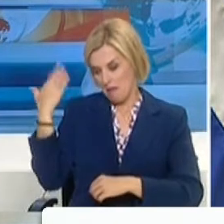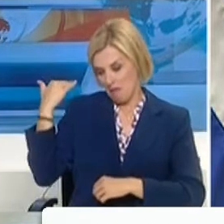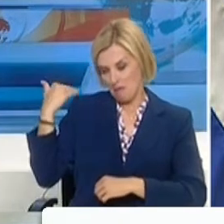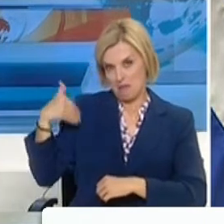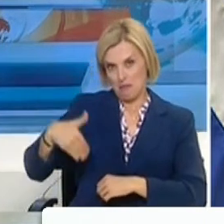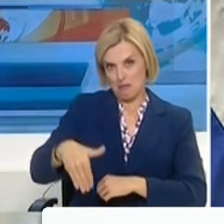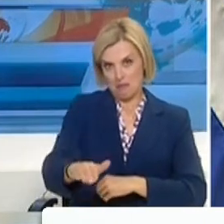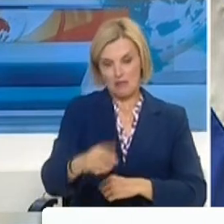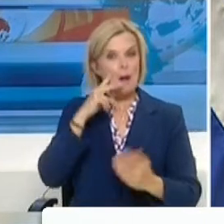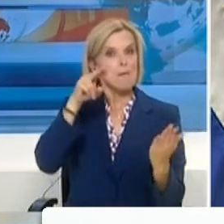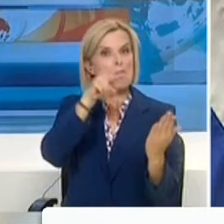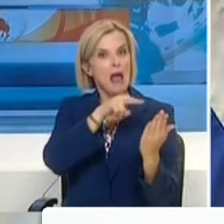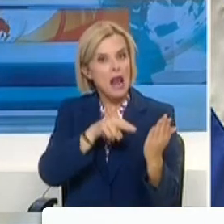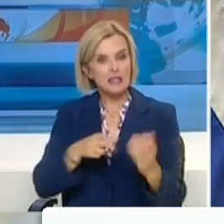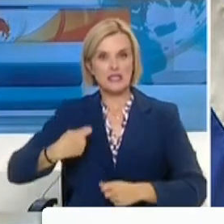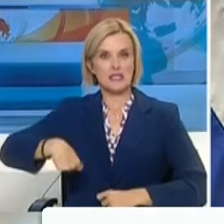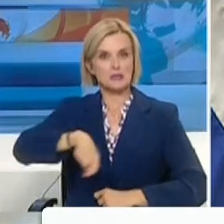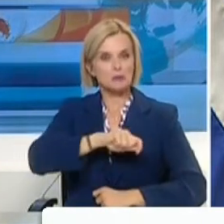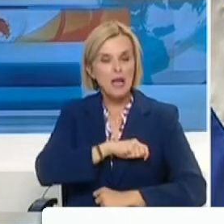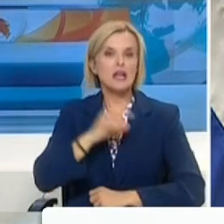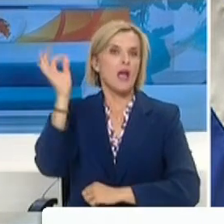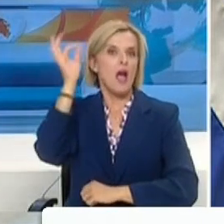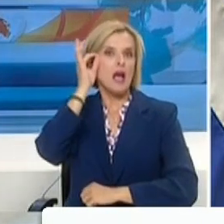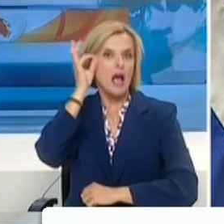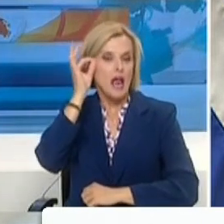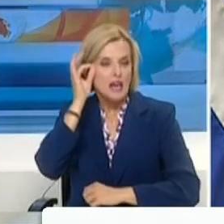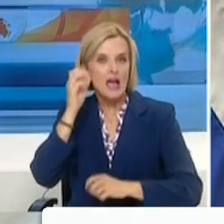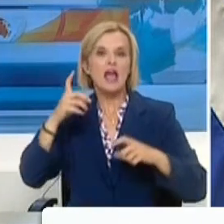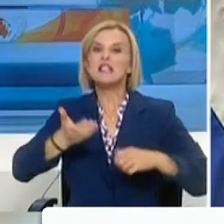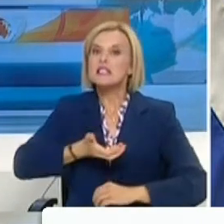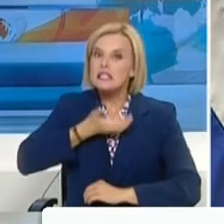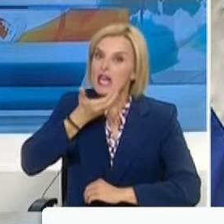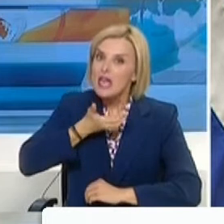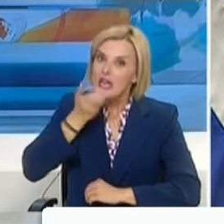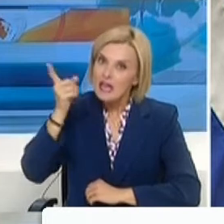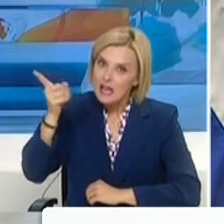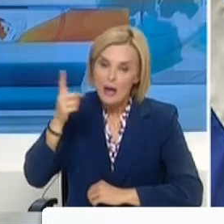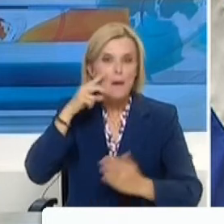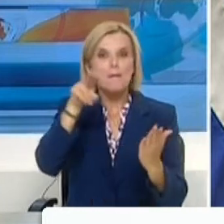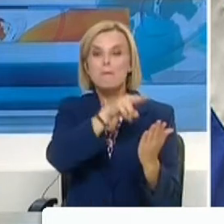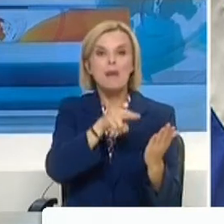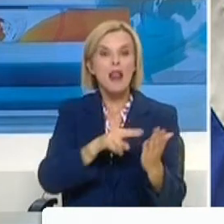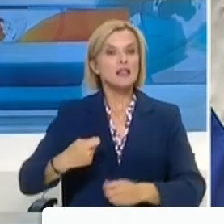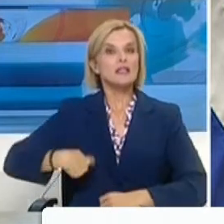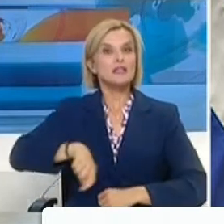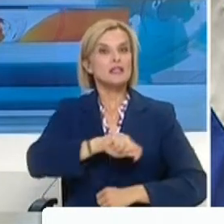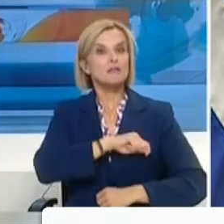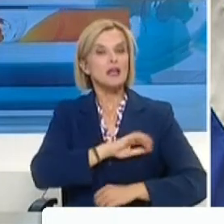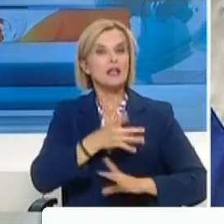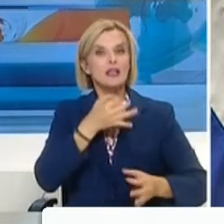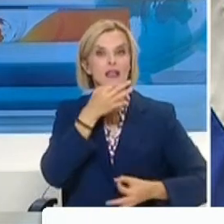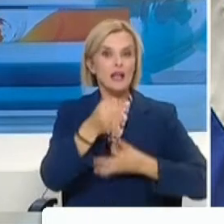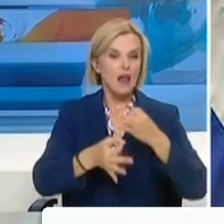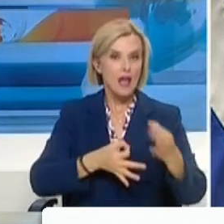άλλες ευρωπαϊκές χώρες, την Ισπανία, τη Γαλλία, τη Δημοκρατία της Τσεχίας. Οι μελέτες της Ισπανίας μιλούν ακριβώς όπως αυτό